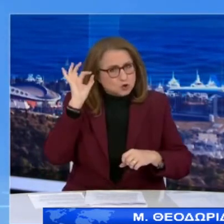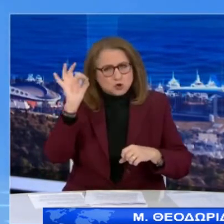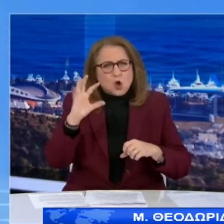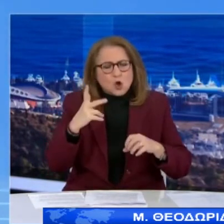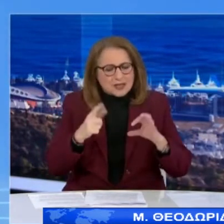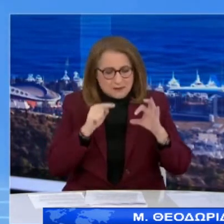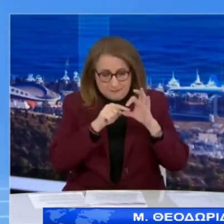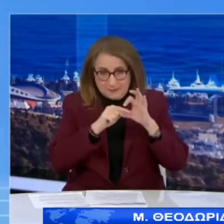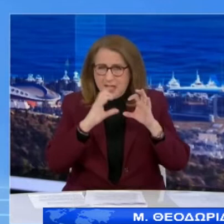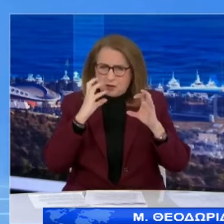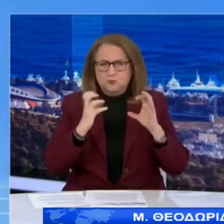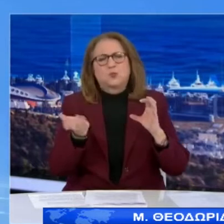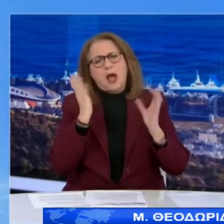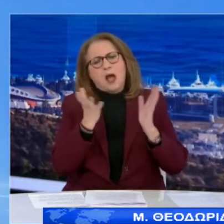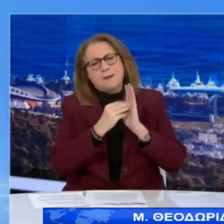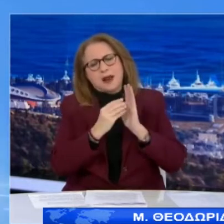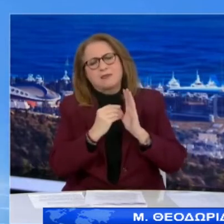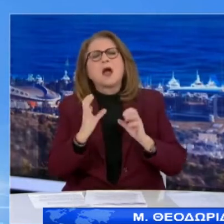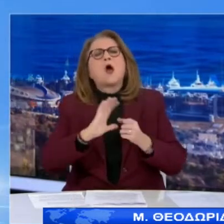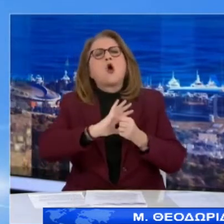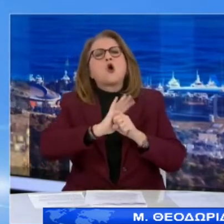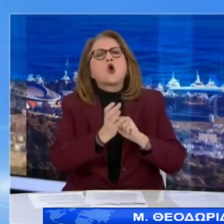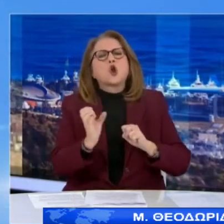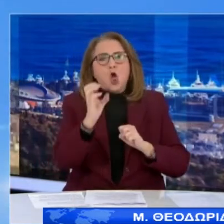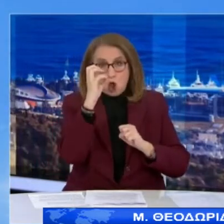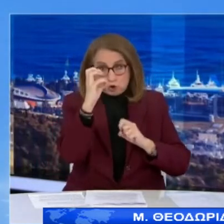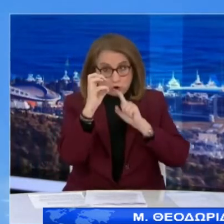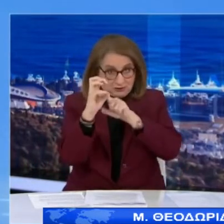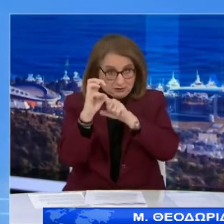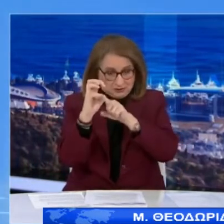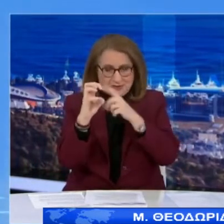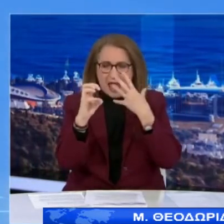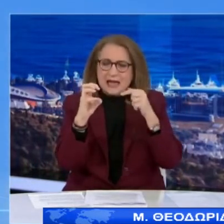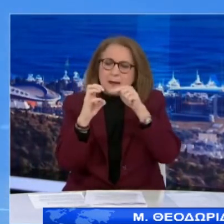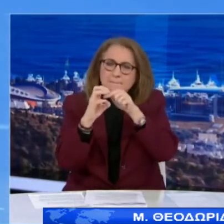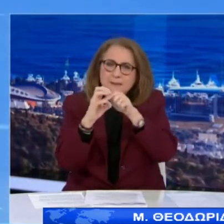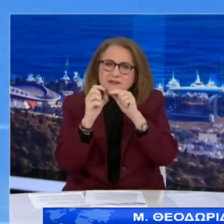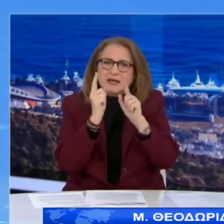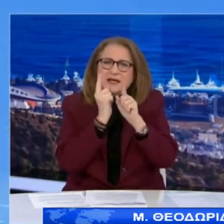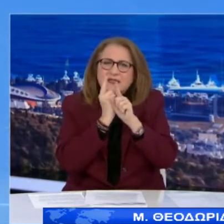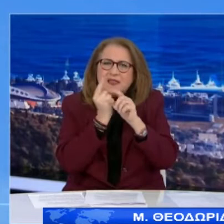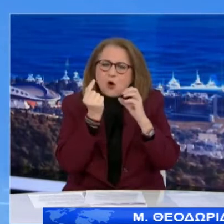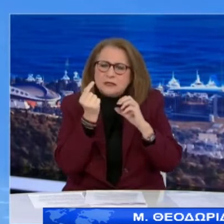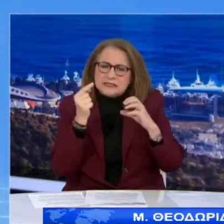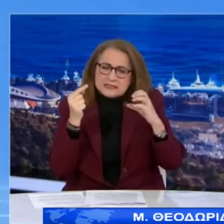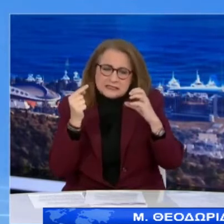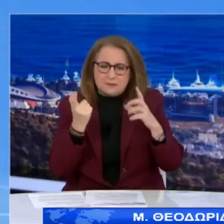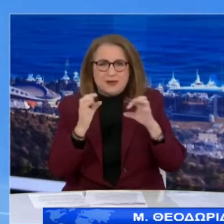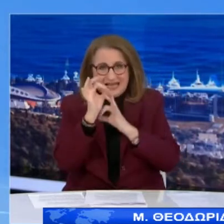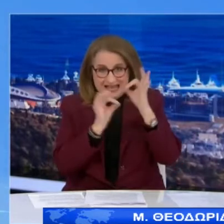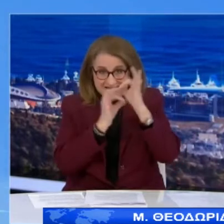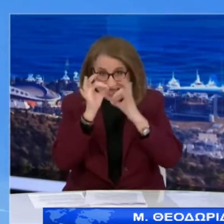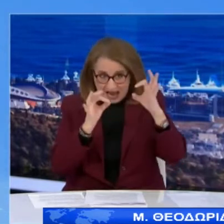ιού, το spike protein. Στα εμβόλια mRNA, όπως είναι το Pfizer και